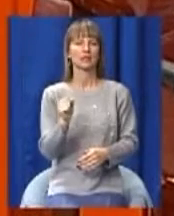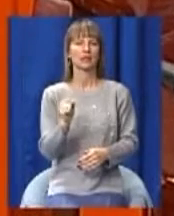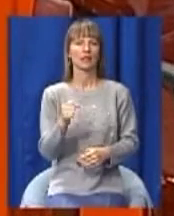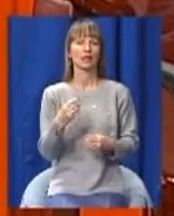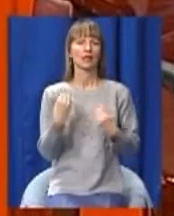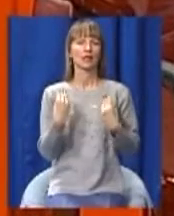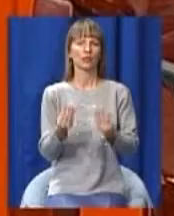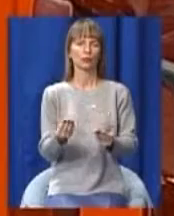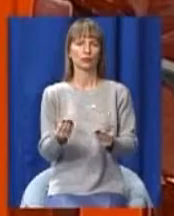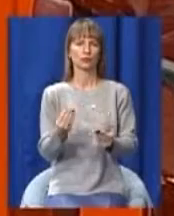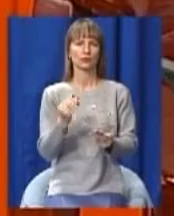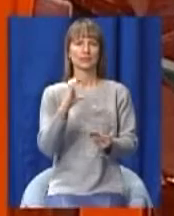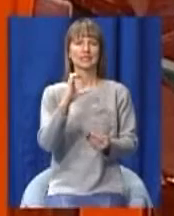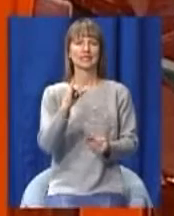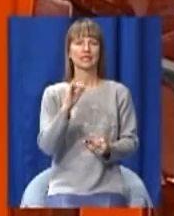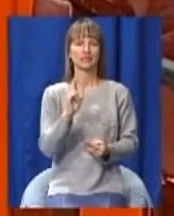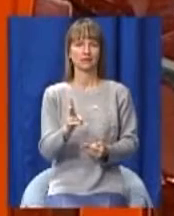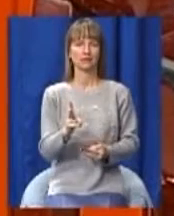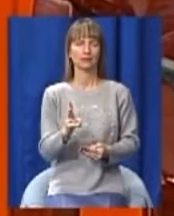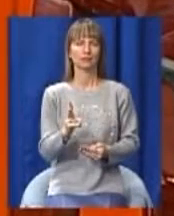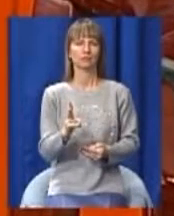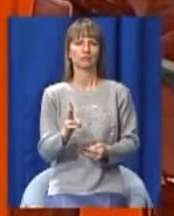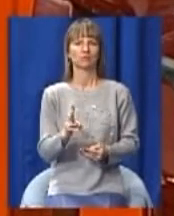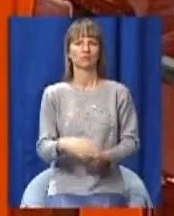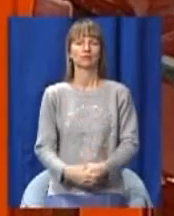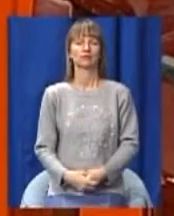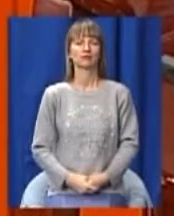дає сок,